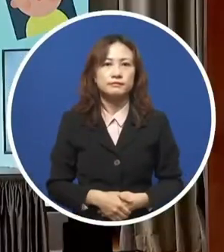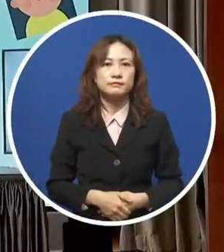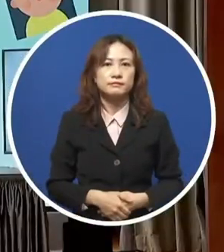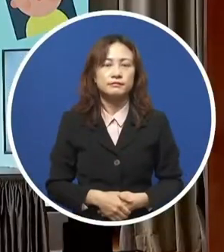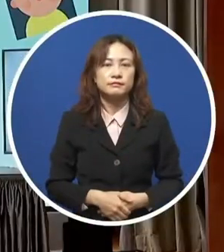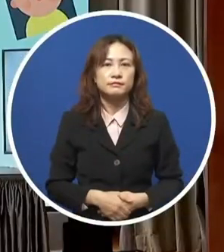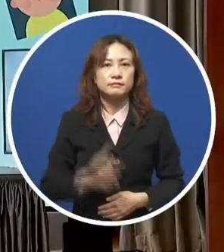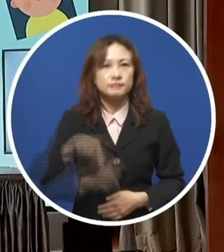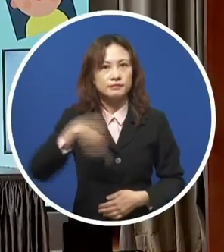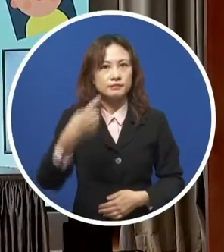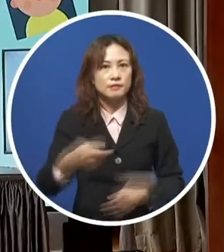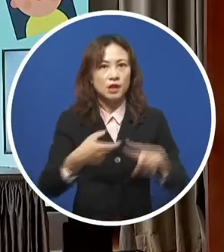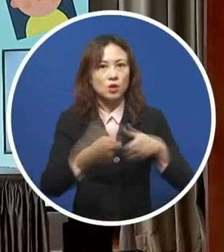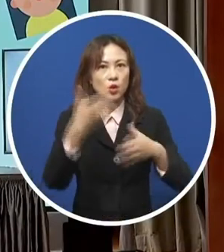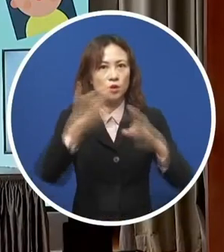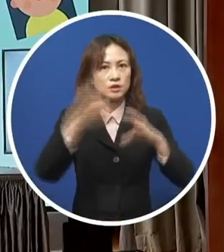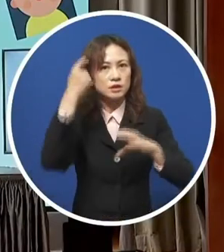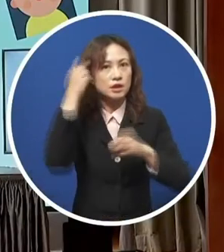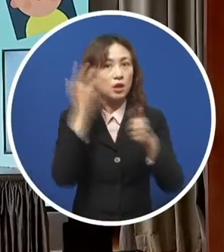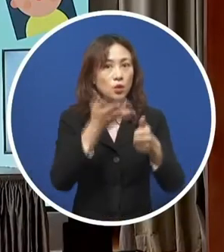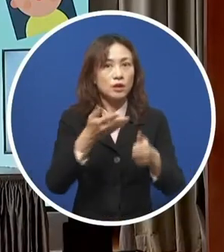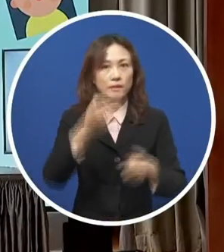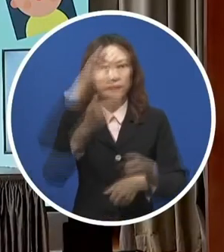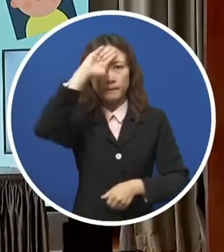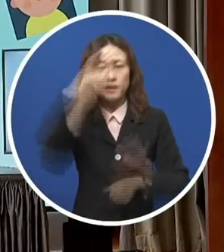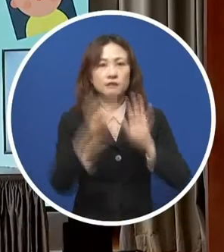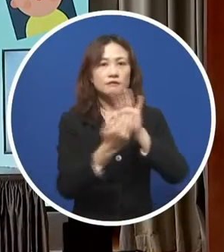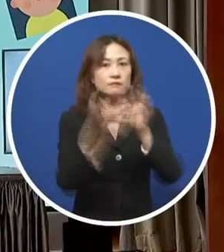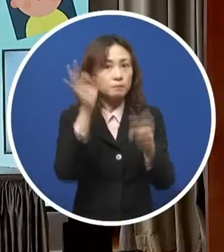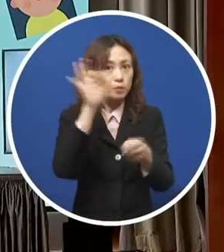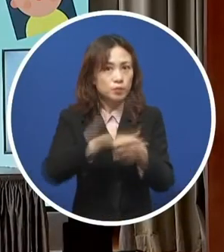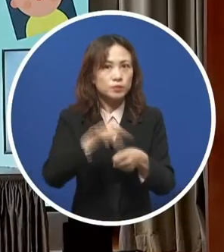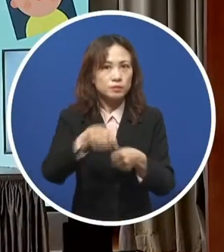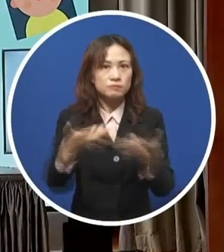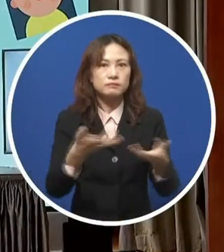新台电视沈维彤台湾台北报道。